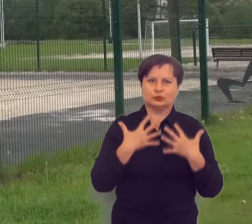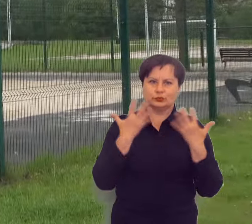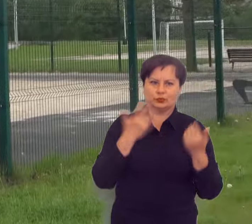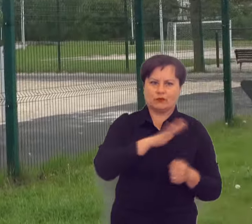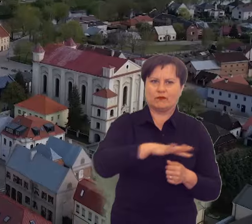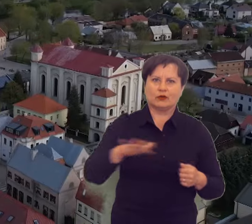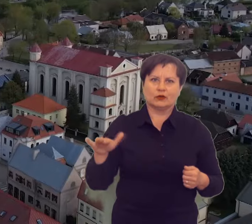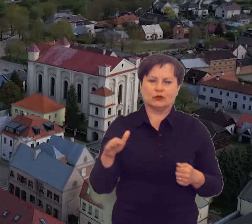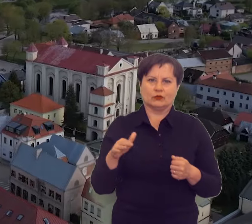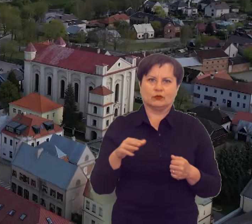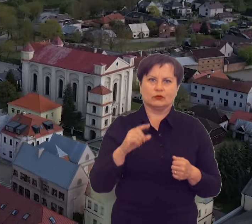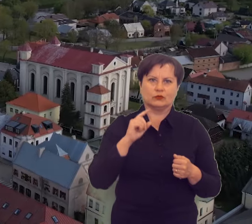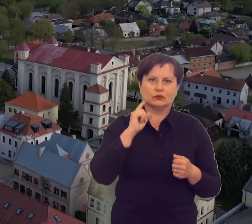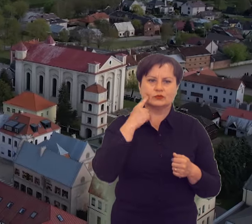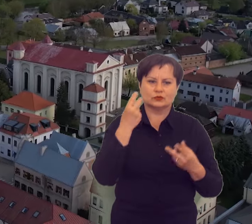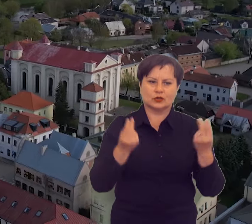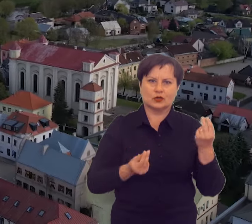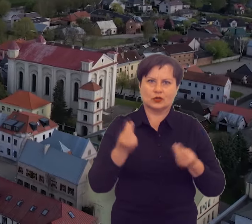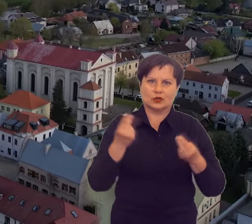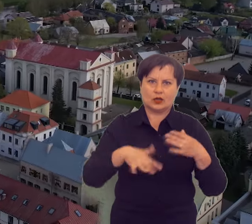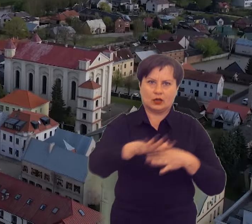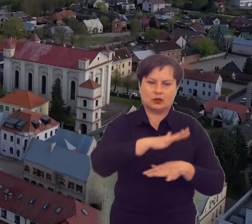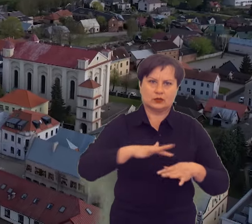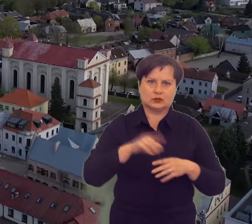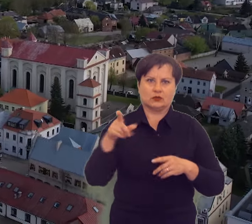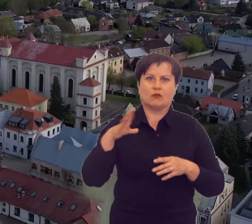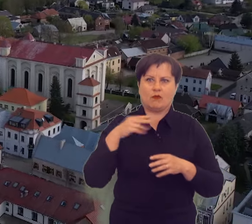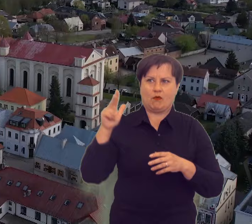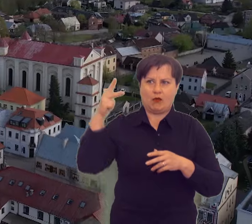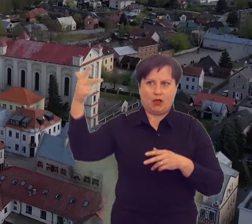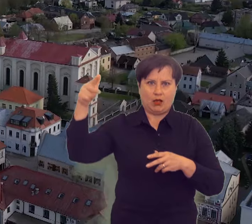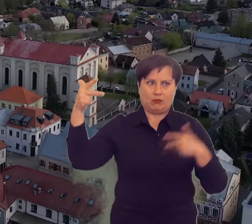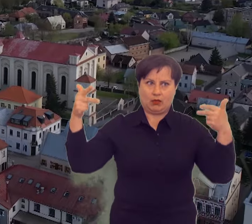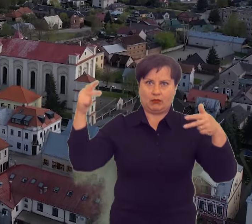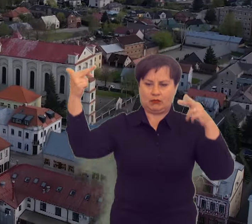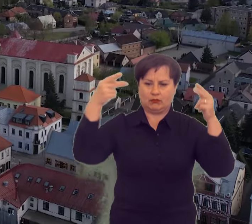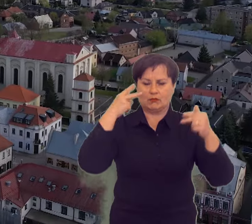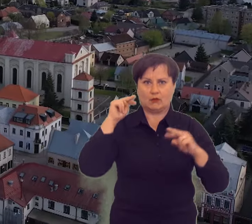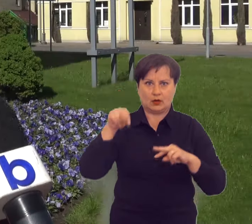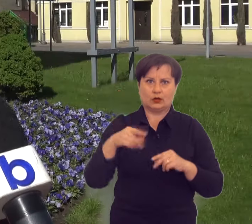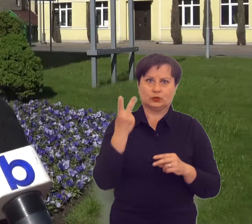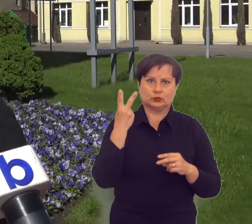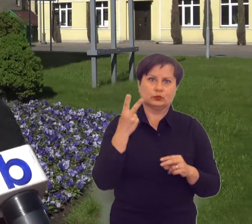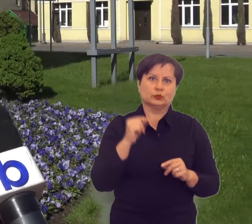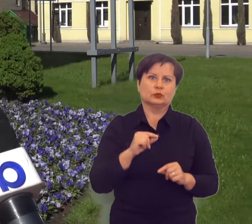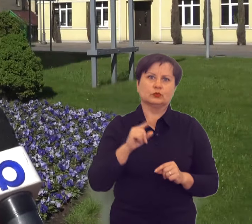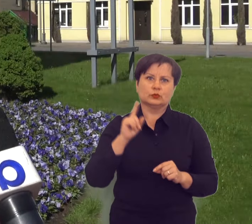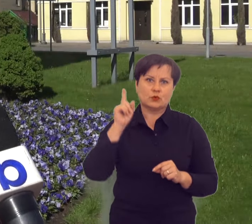aikštelę, nes tenai, kaip ir buvo nustatyta mieste veikiančių stebėjimo kamerų, kad